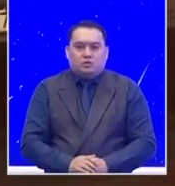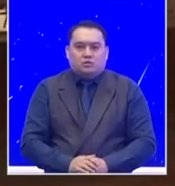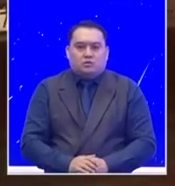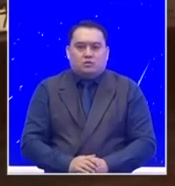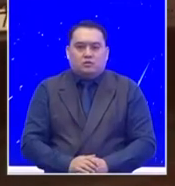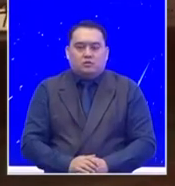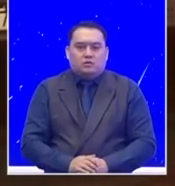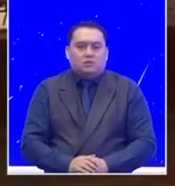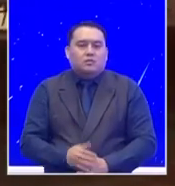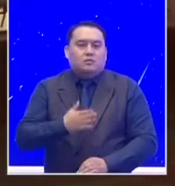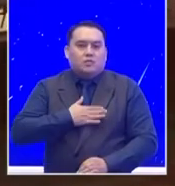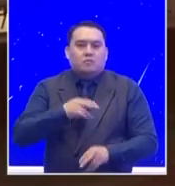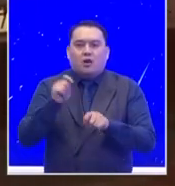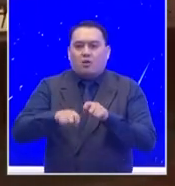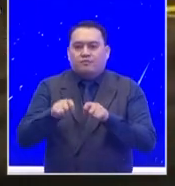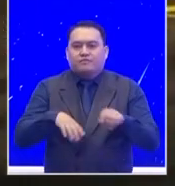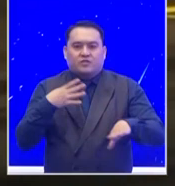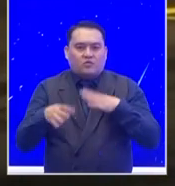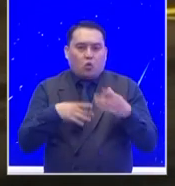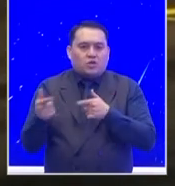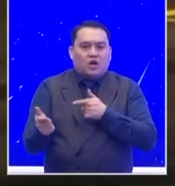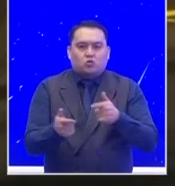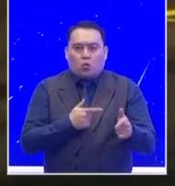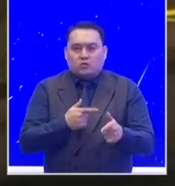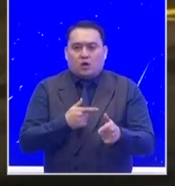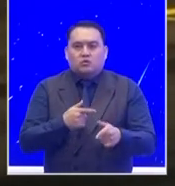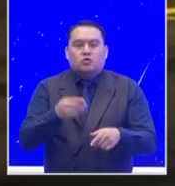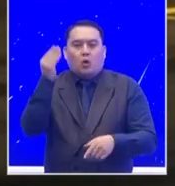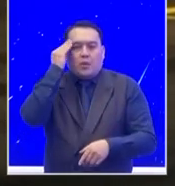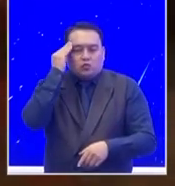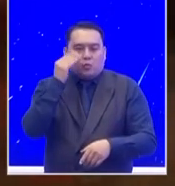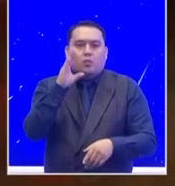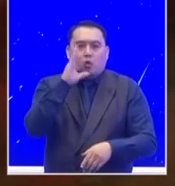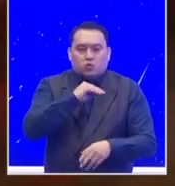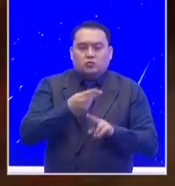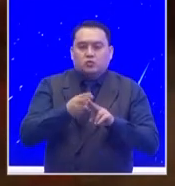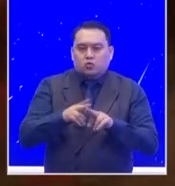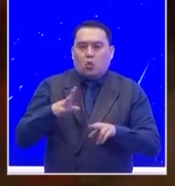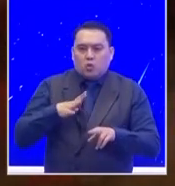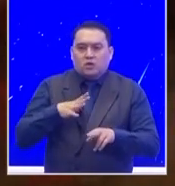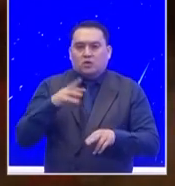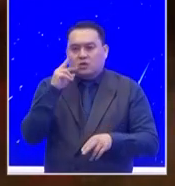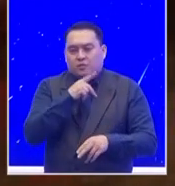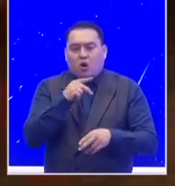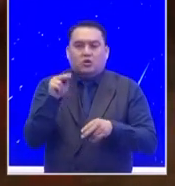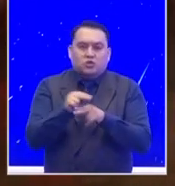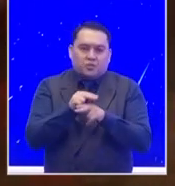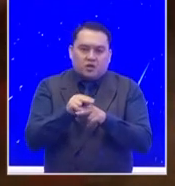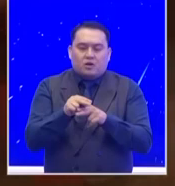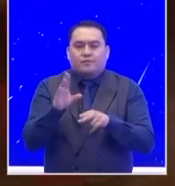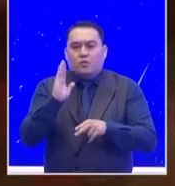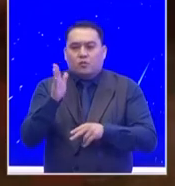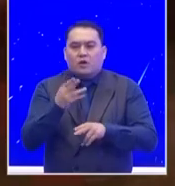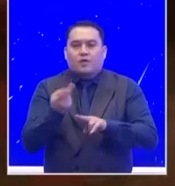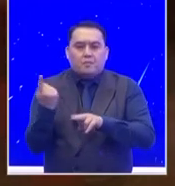На этих учениях мы проверяем свою физическую готовность, смотрим, насколько оперативно можем справиться с той или иной задачей. Во время ЧП